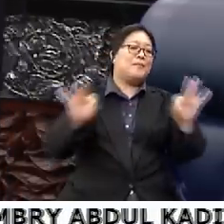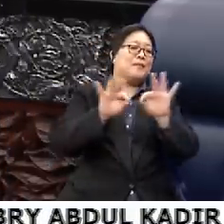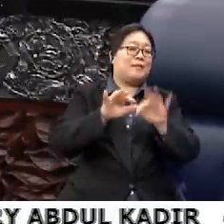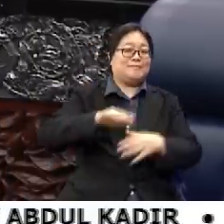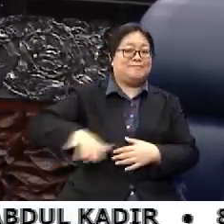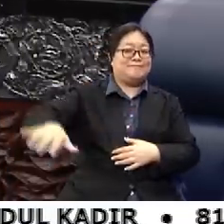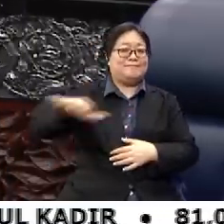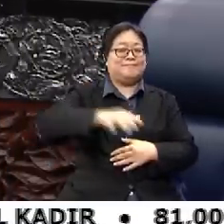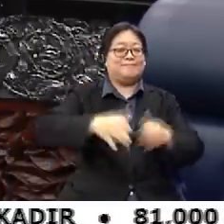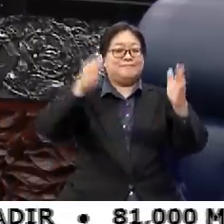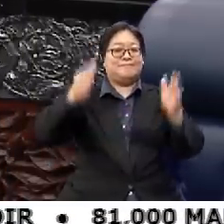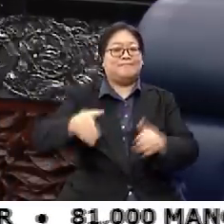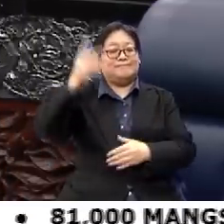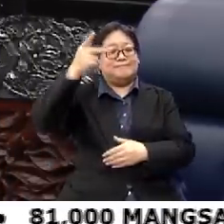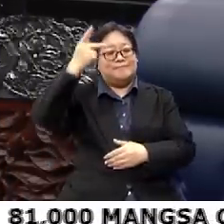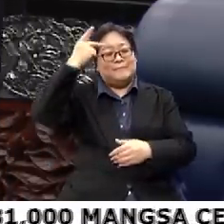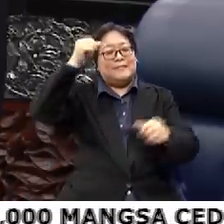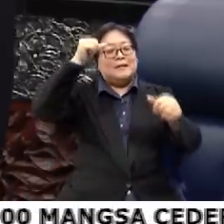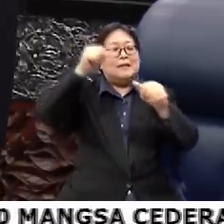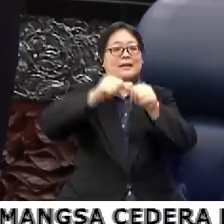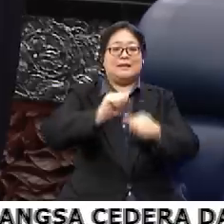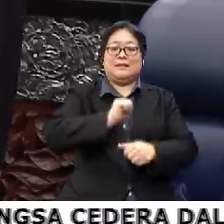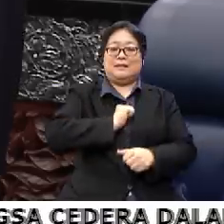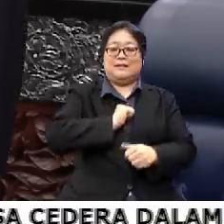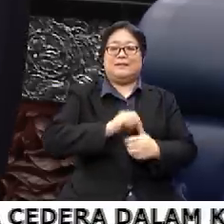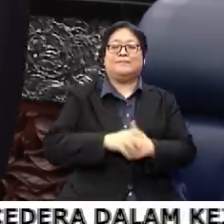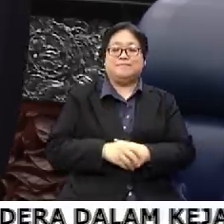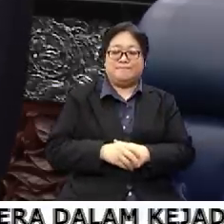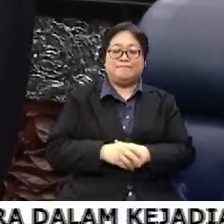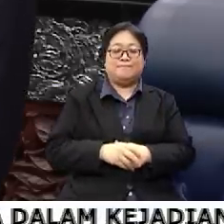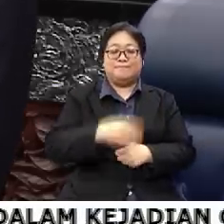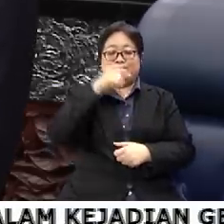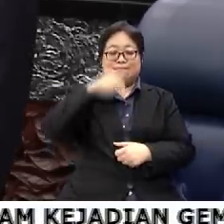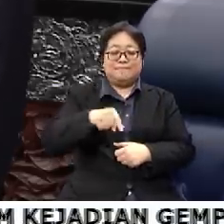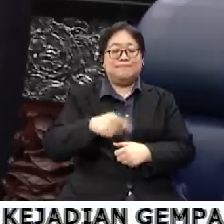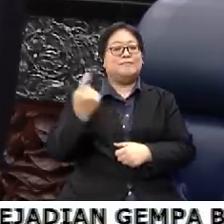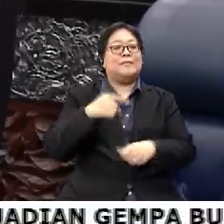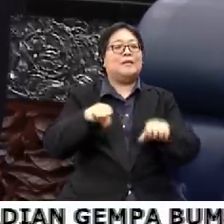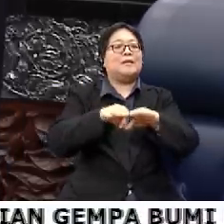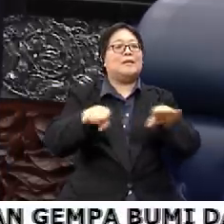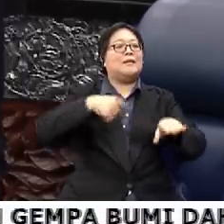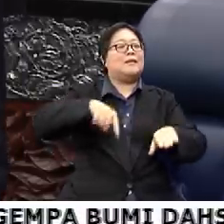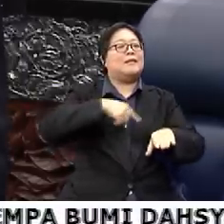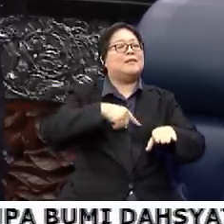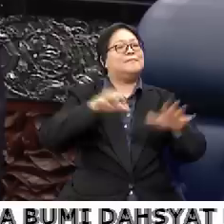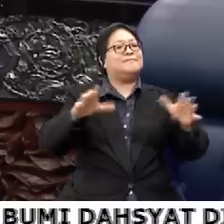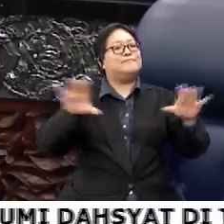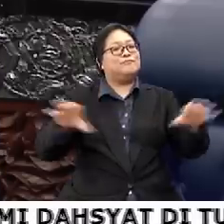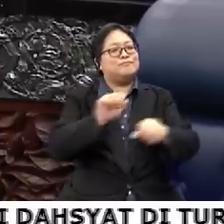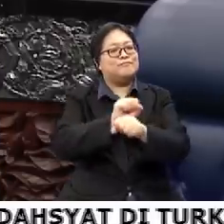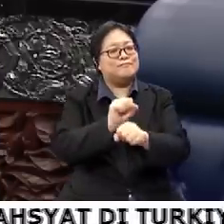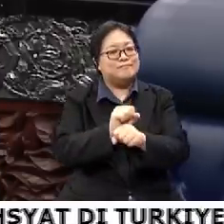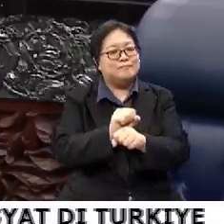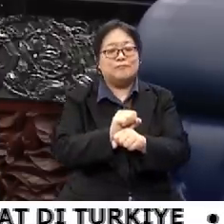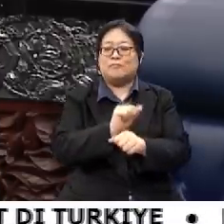politik untuk mengingatkan diri kita, kerana ini merupakan satu landasan untuk kita beramal bukan